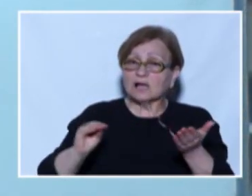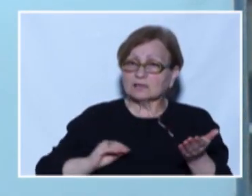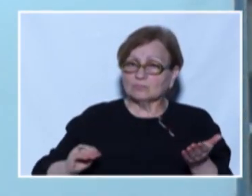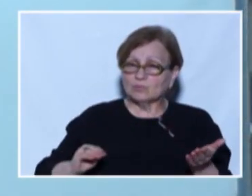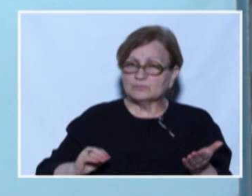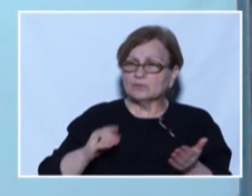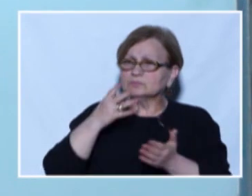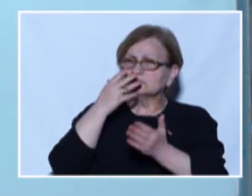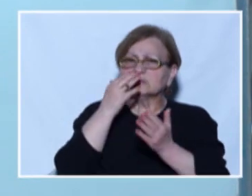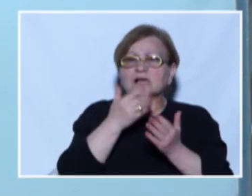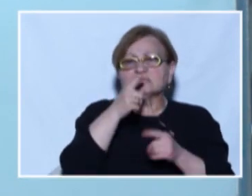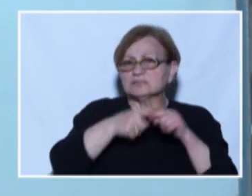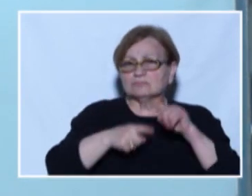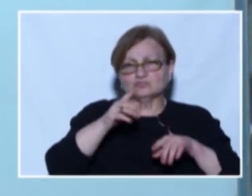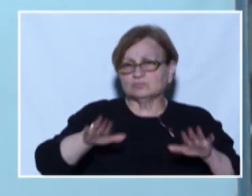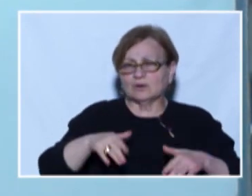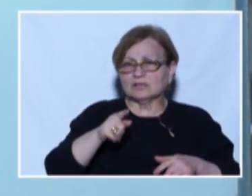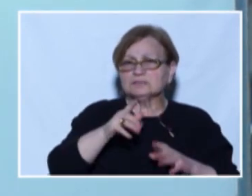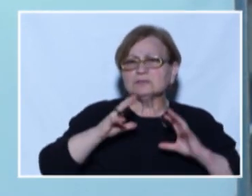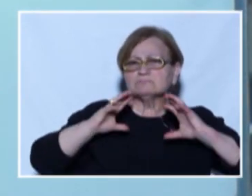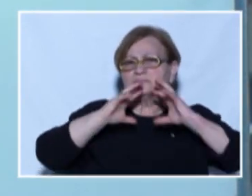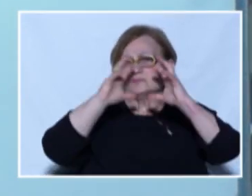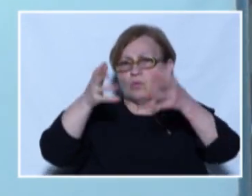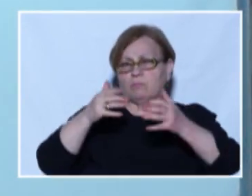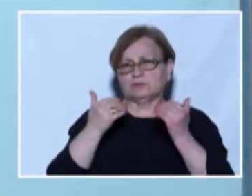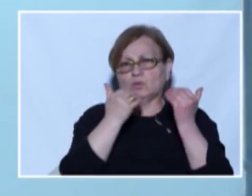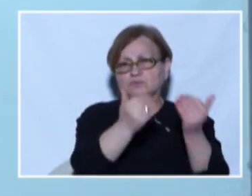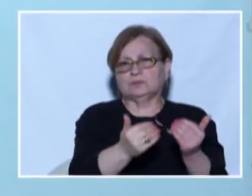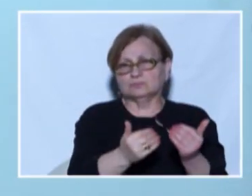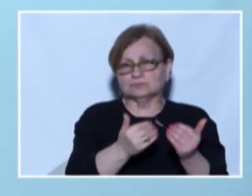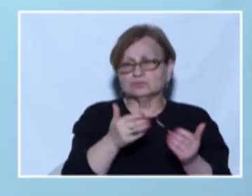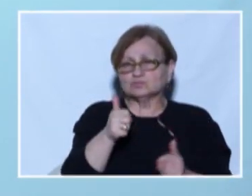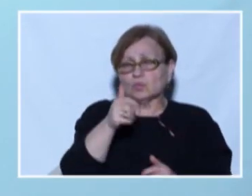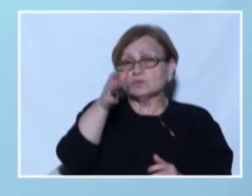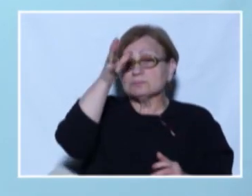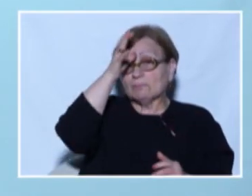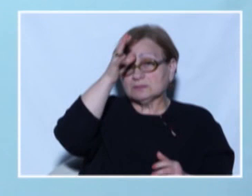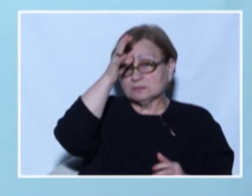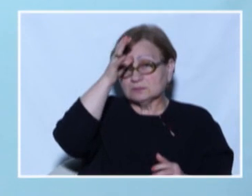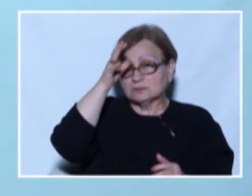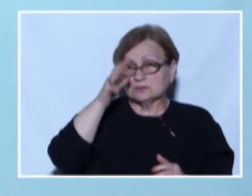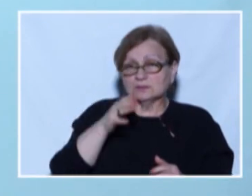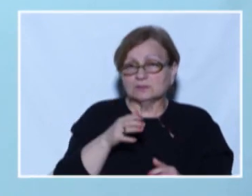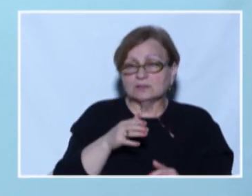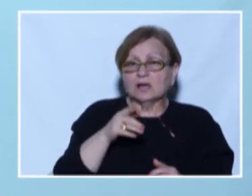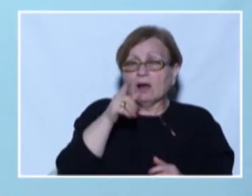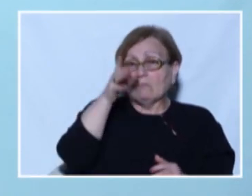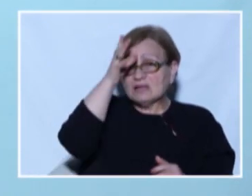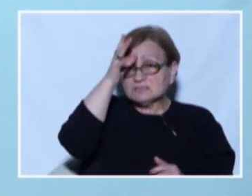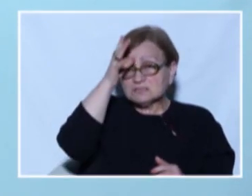მთელი კაცობრიობის კუთვნილება, როგორც მეცნიერება. მეცნიერება და გენიოსები გვიხსნიან გზას